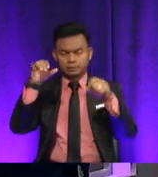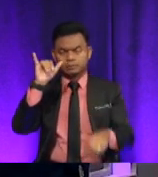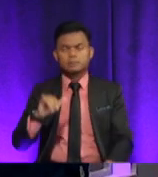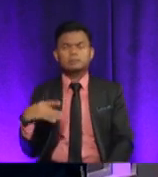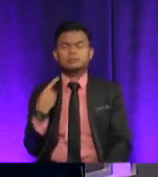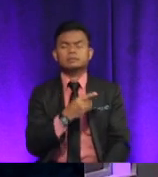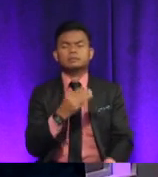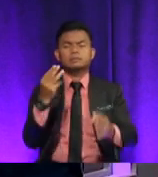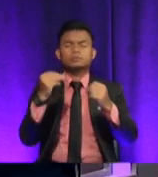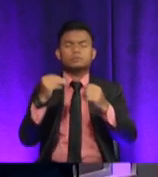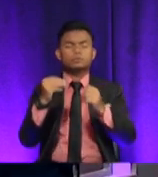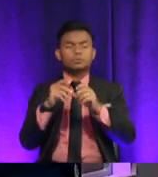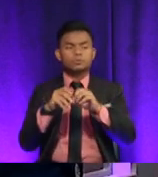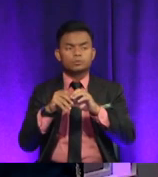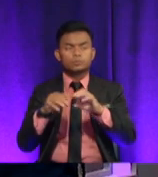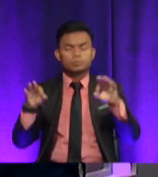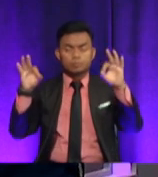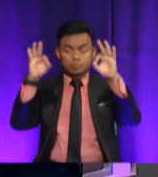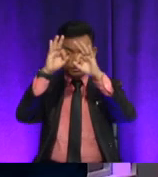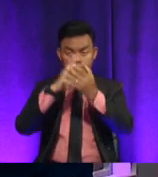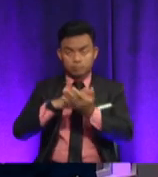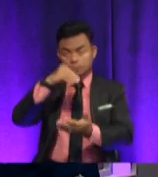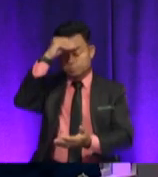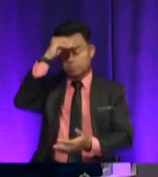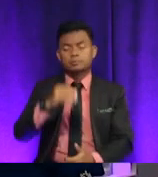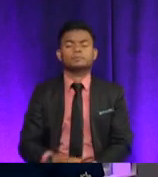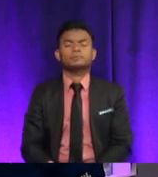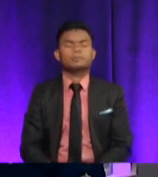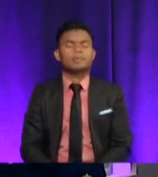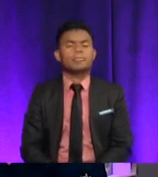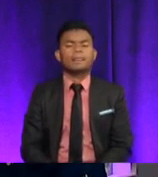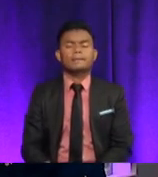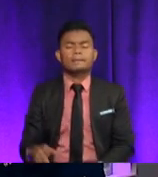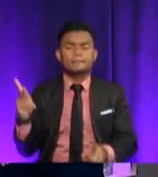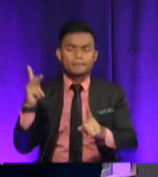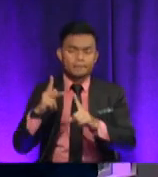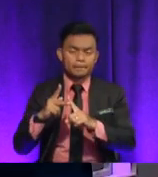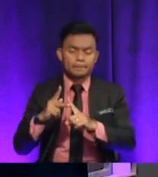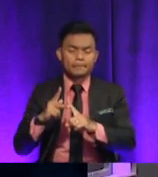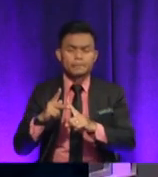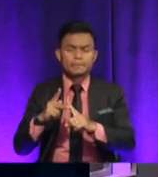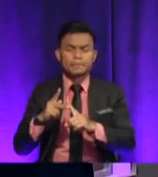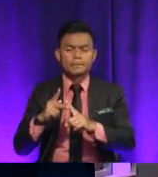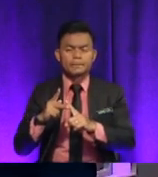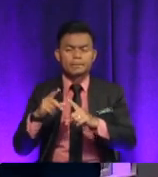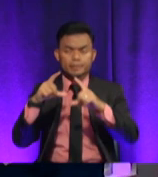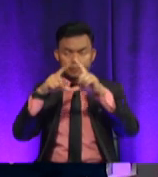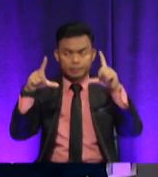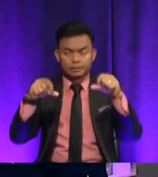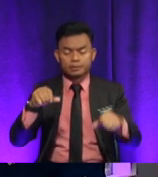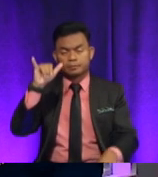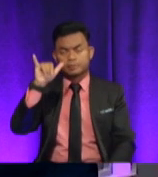melihat di sini oke kalau pemilihan di sini oke pada rangka yang pertama pada rangka yang pertama di sini oke